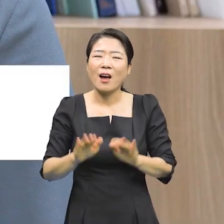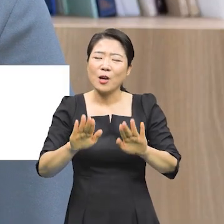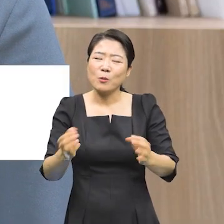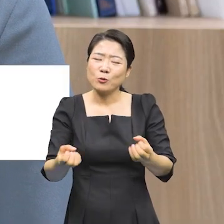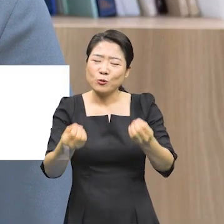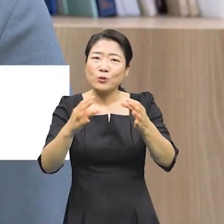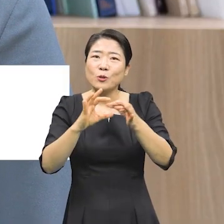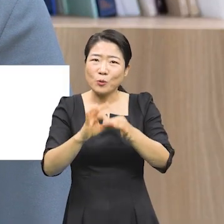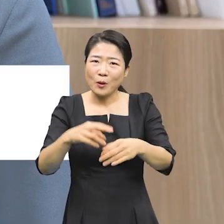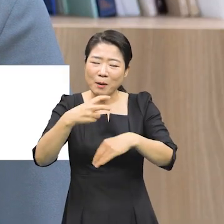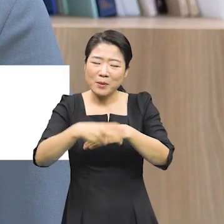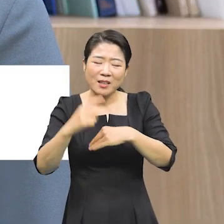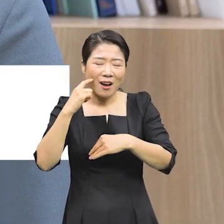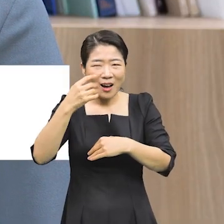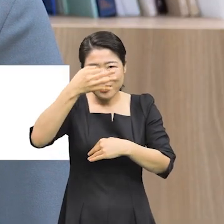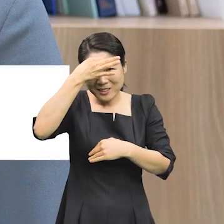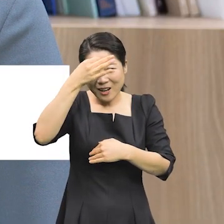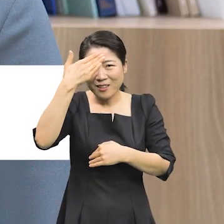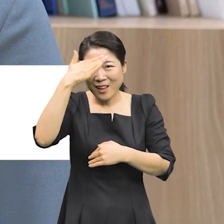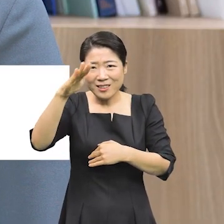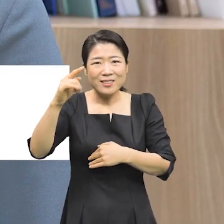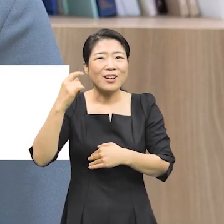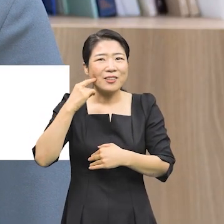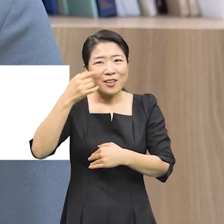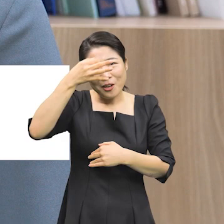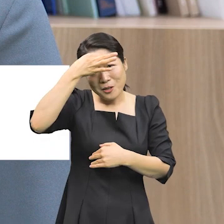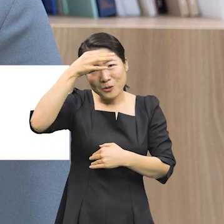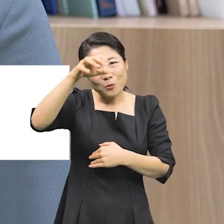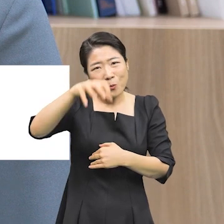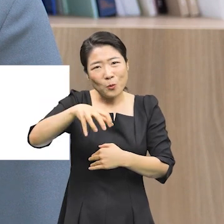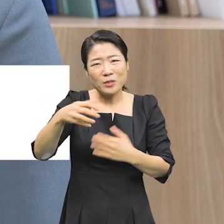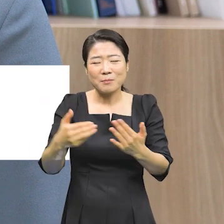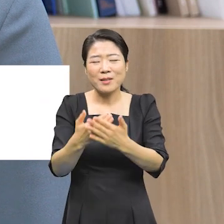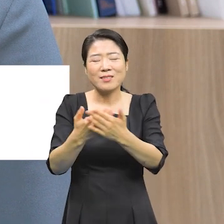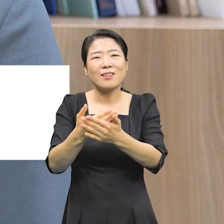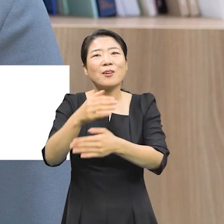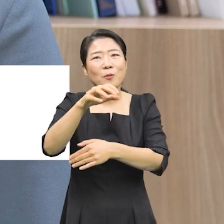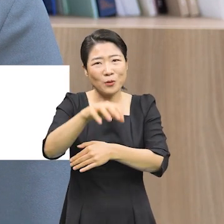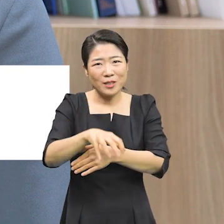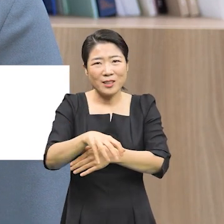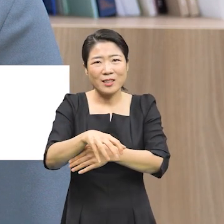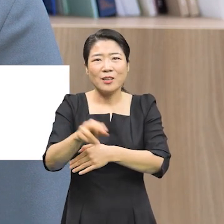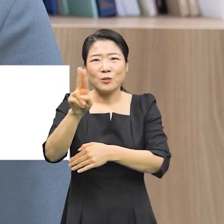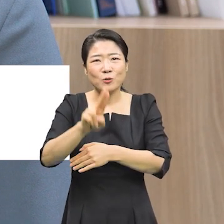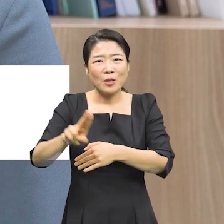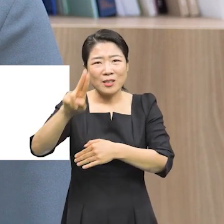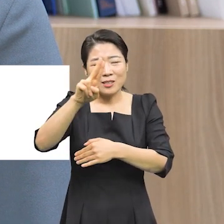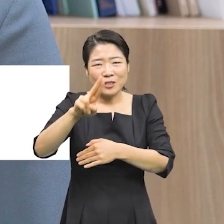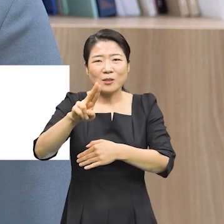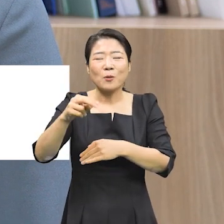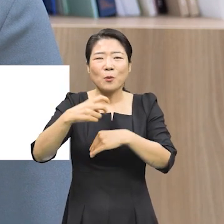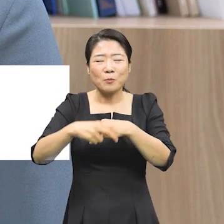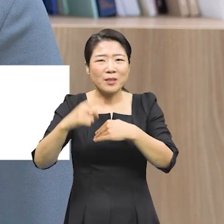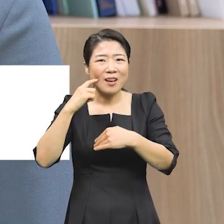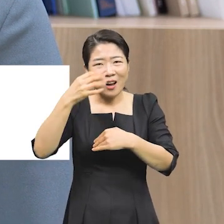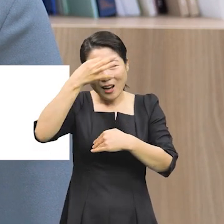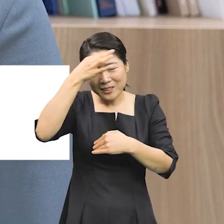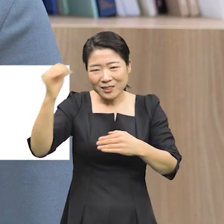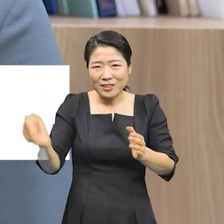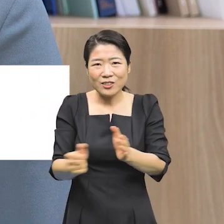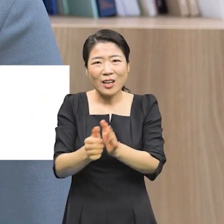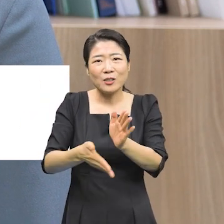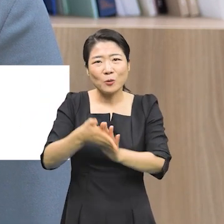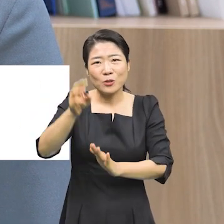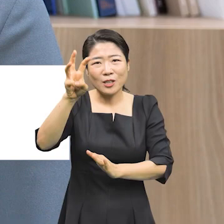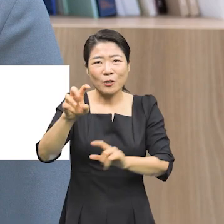이번 축제를 통해 미디어아트라는 낯선 예술 영역을 개척해 나가고 있는 유네스코 미디어아트 창의도시 광주의 모습을 볼